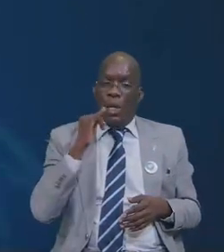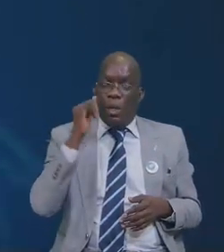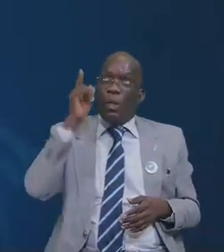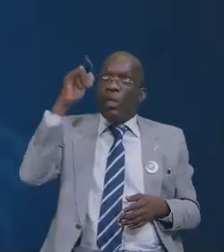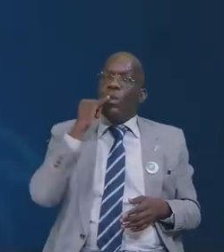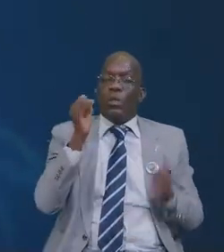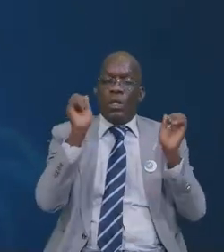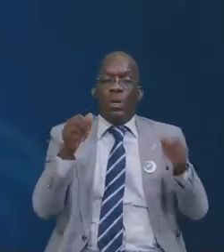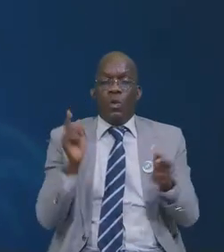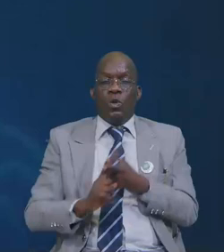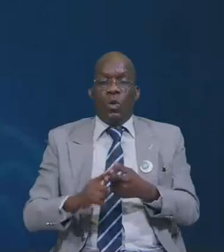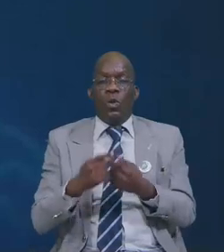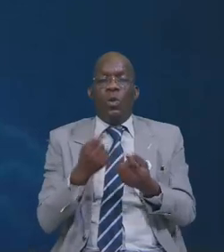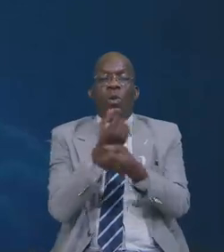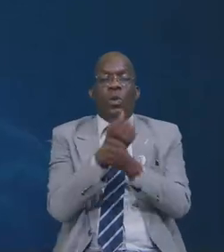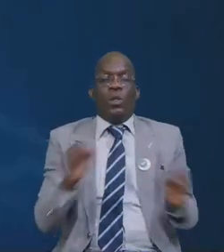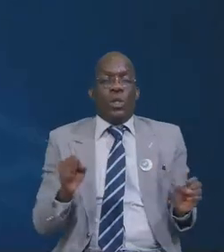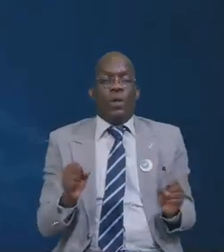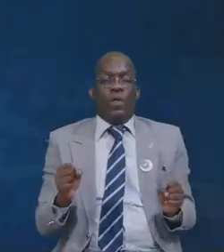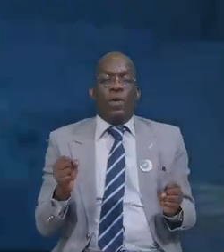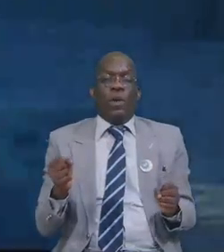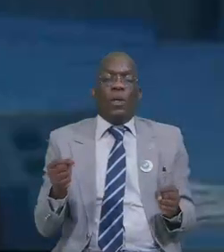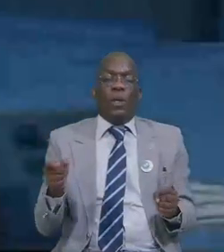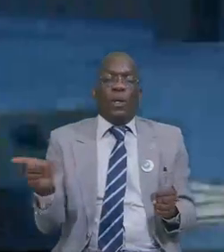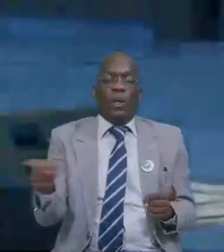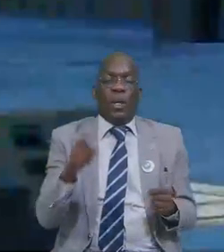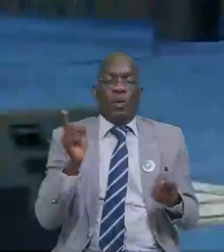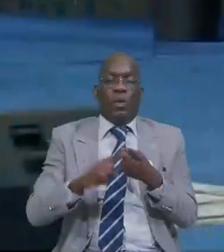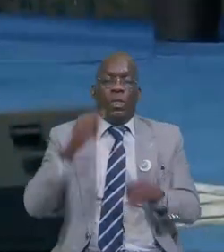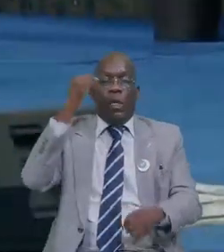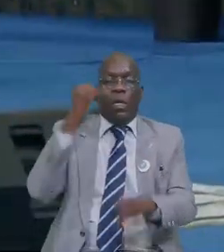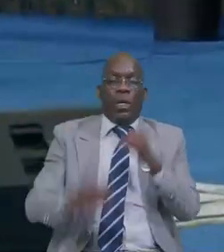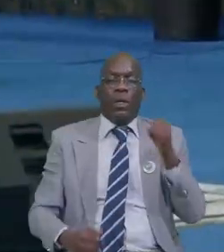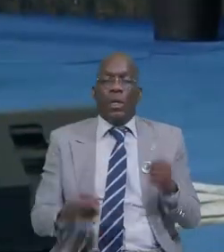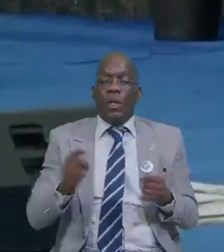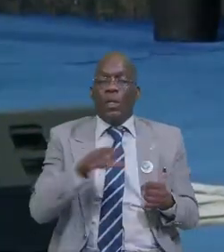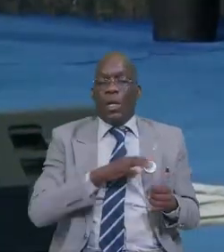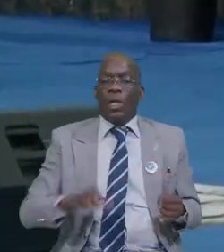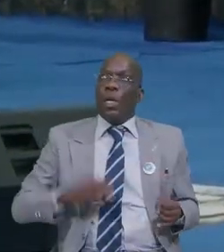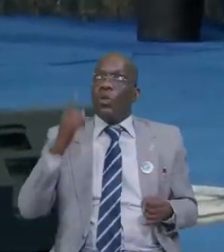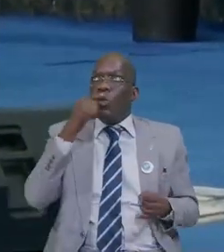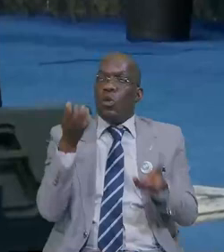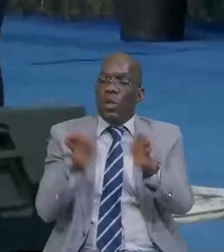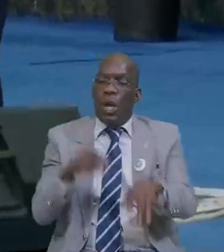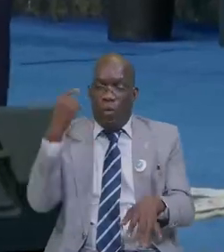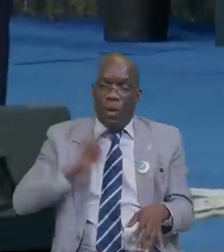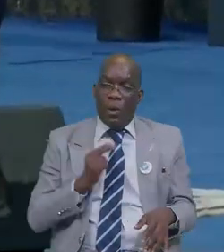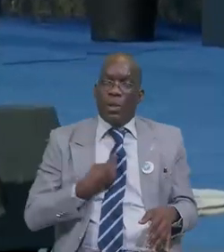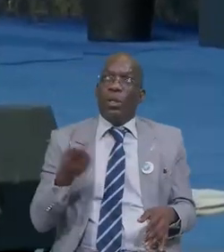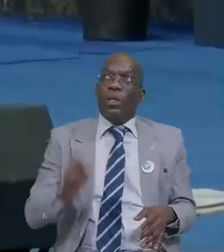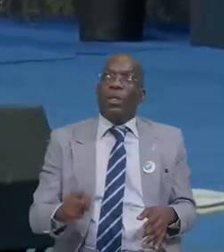C'est aussi pour cela qu'il peut sauver parfaitement ceux, le Christ qui est mort pour nous.